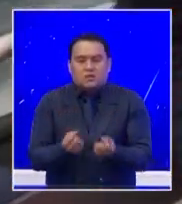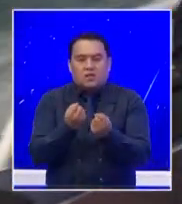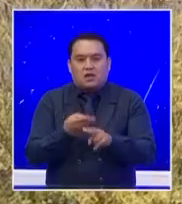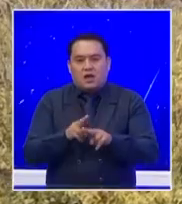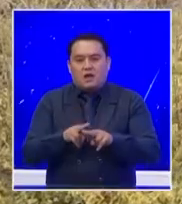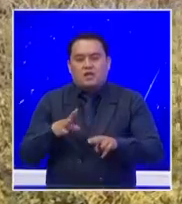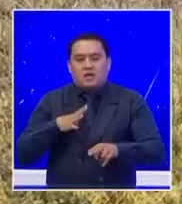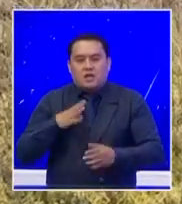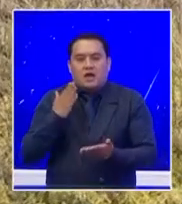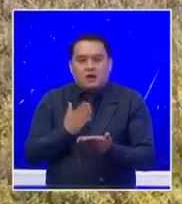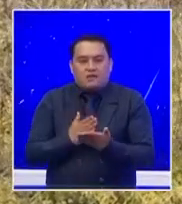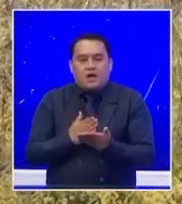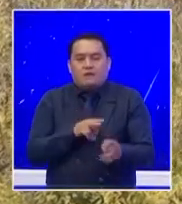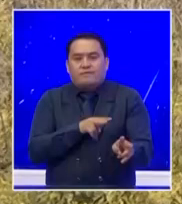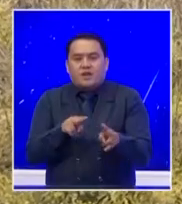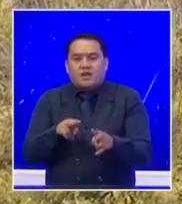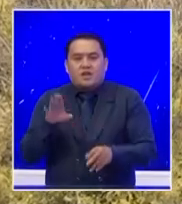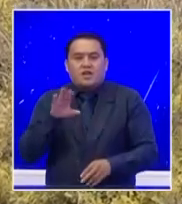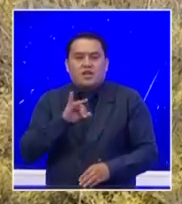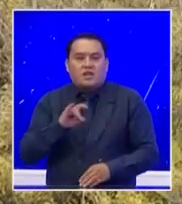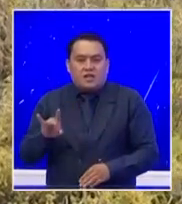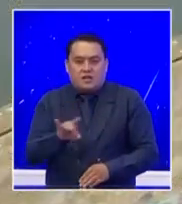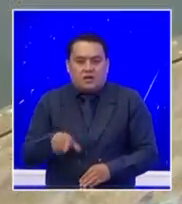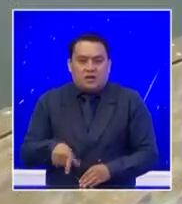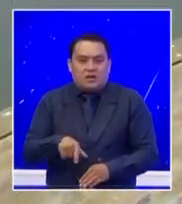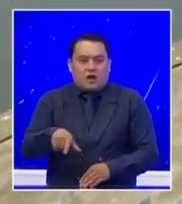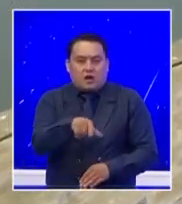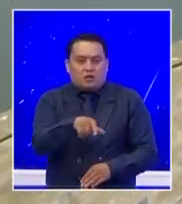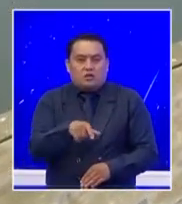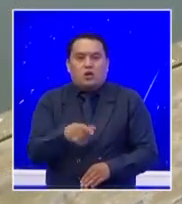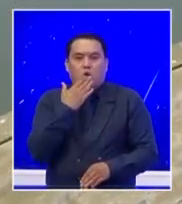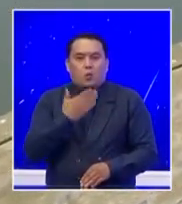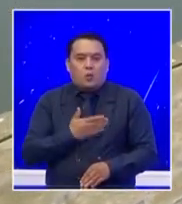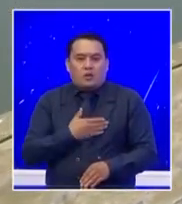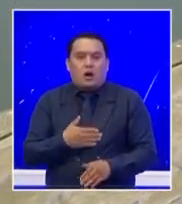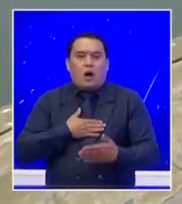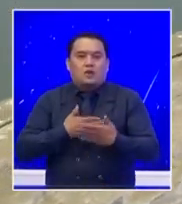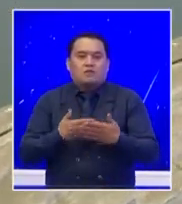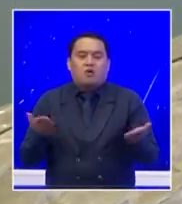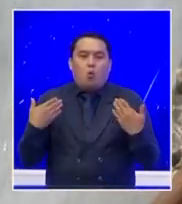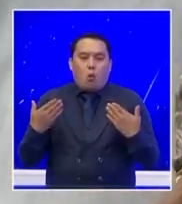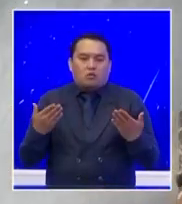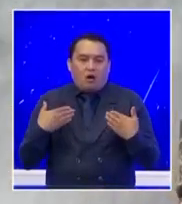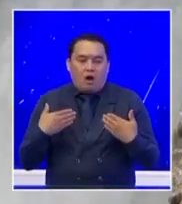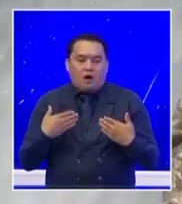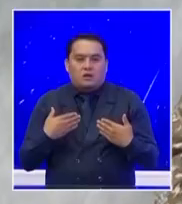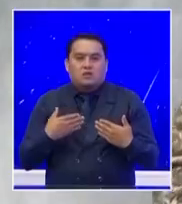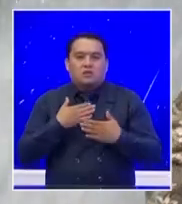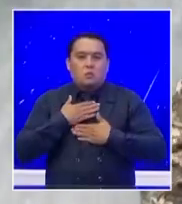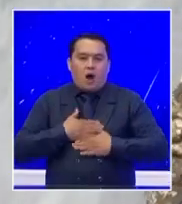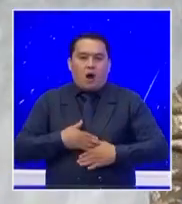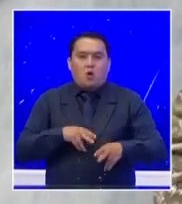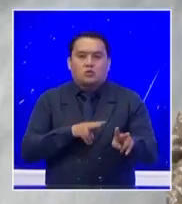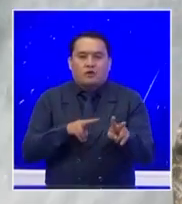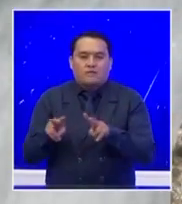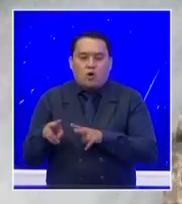населения. Находится под наблюдением и река Или, куда ежегодно отправляются тысячи любителей активного отдыха. Однако за внешним спокойствием и водной